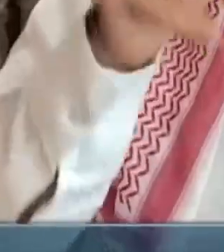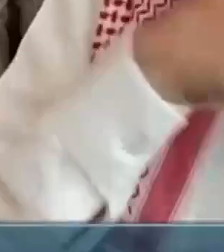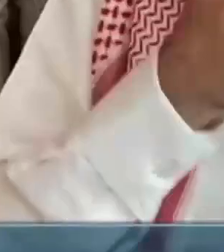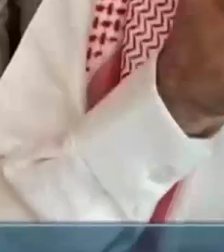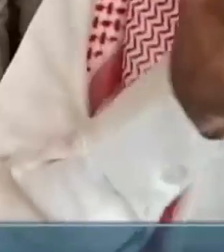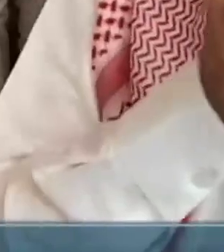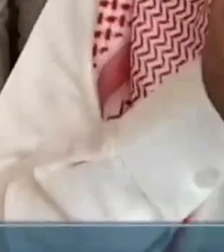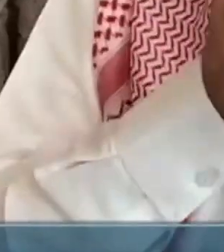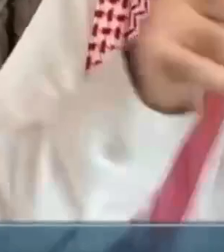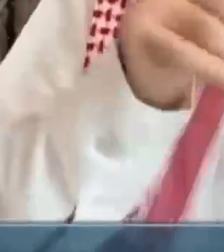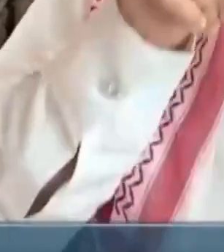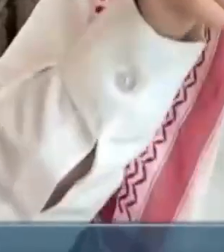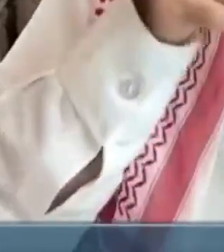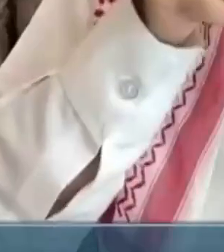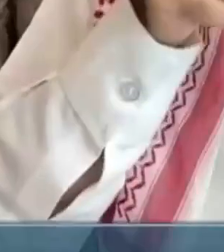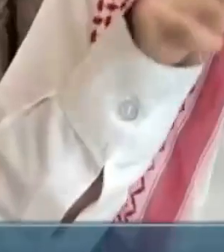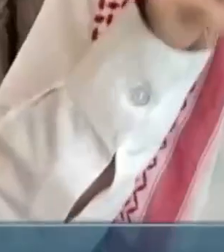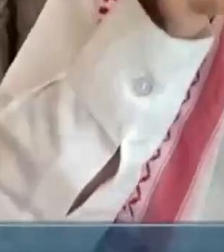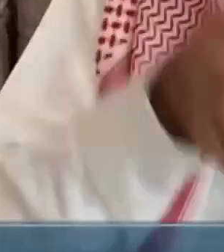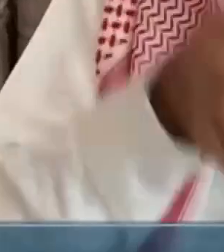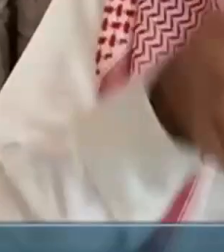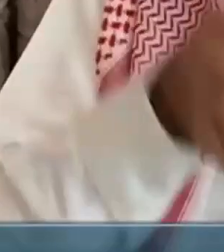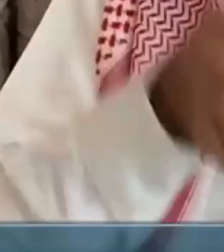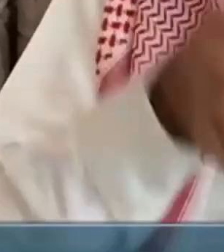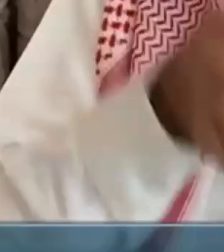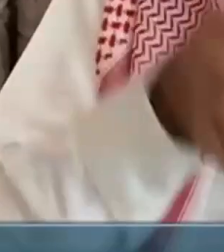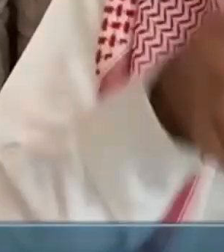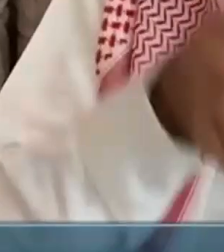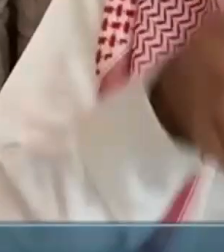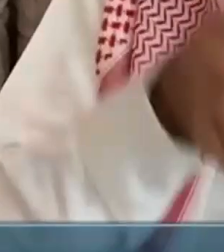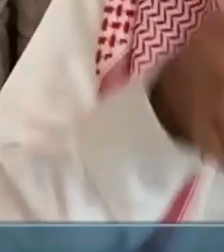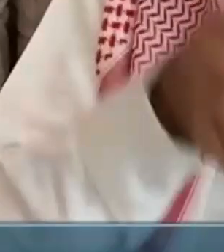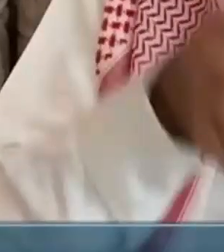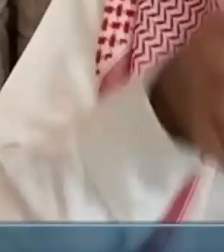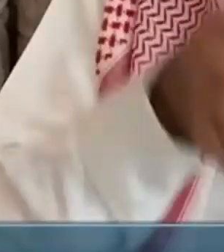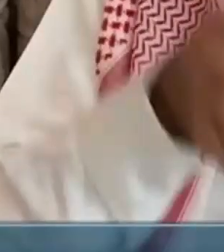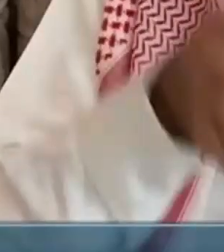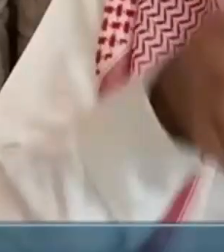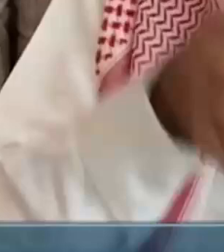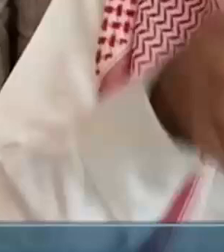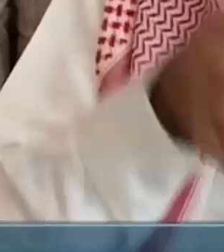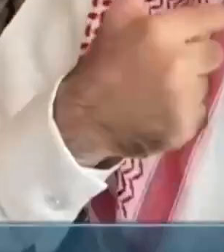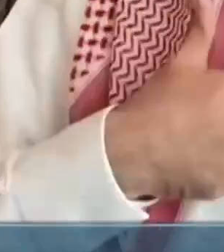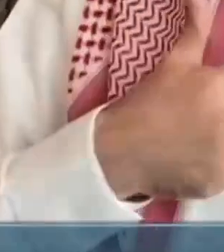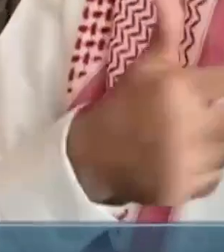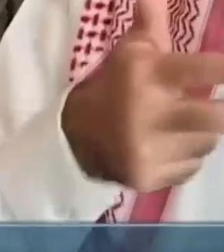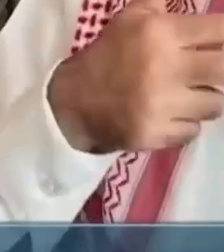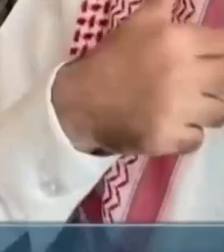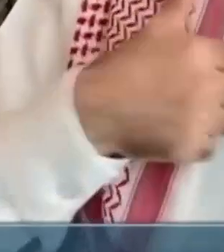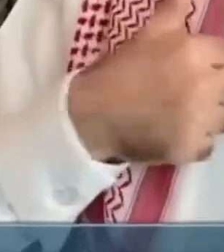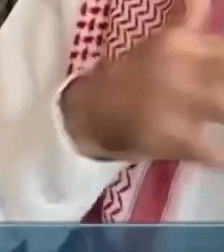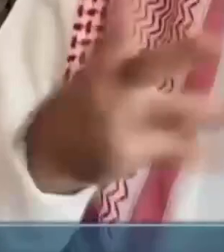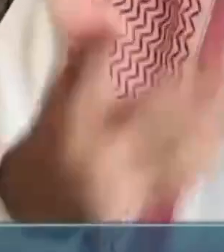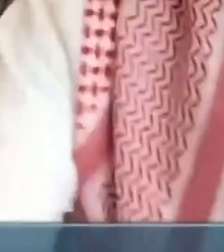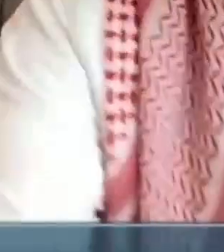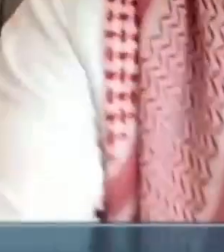جالوديت بامريكا تخصصت في تخصص اللغويات لغه الاشاره فتفاجئ انه يوجد